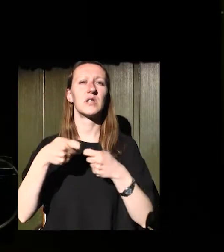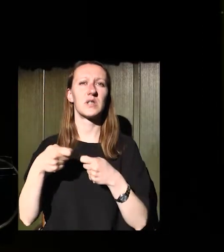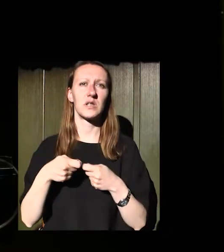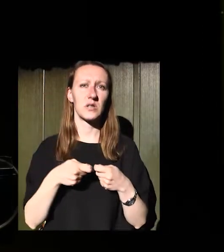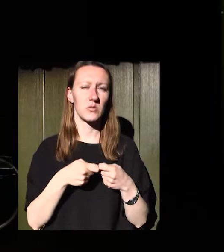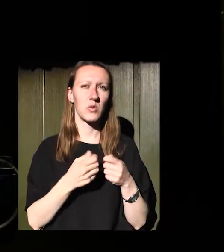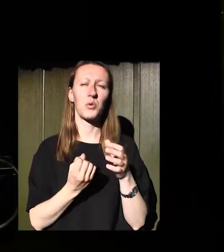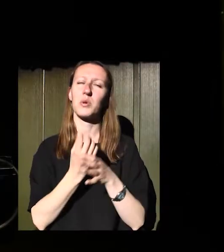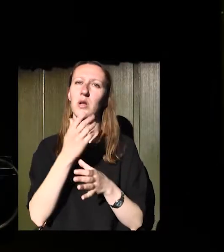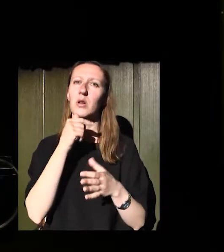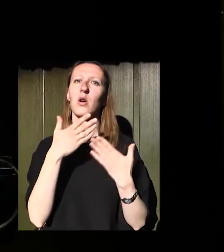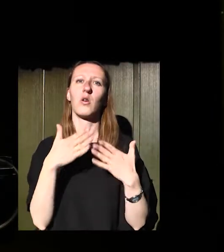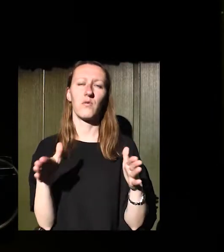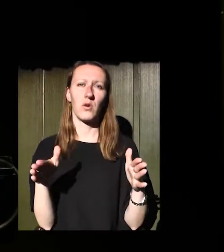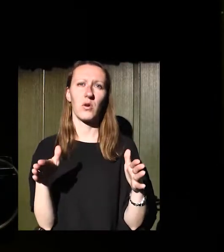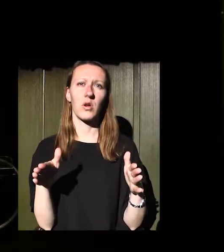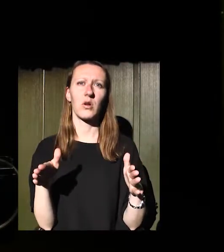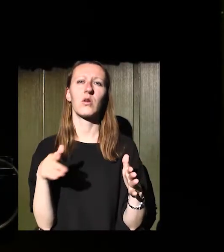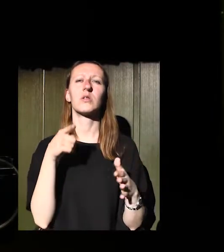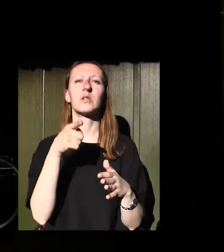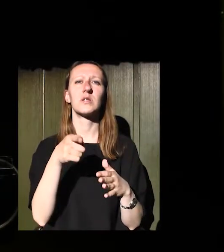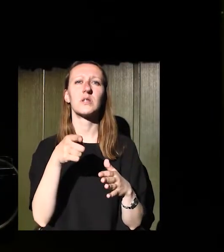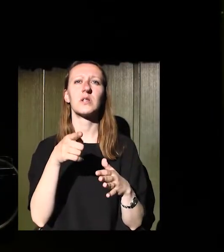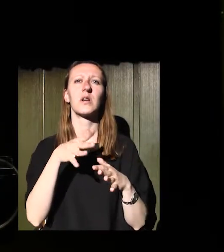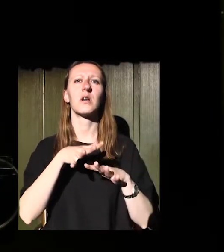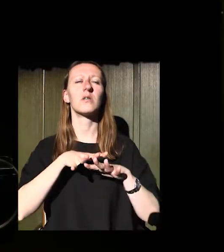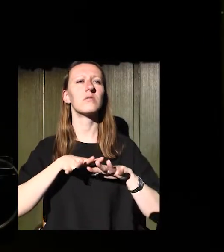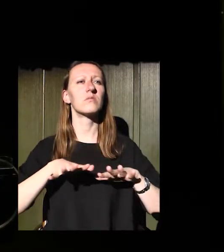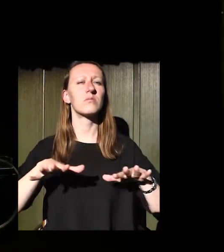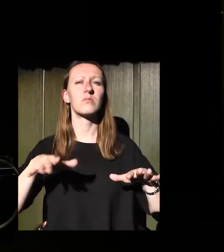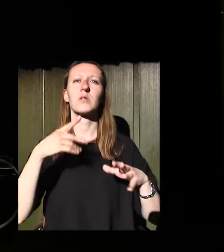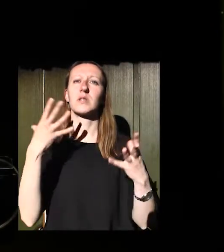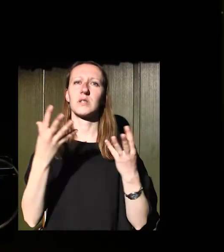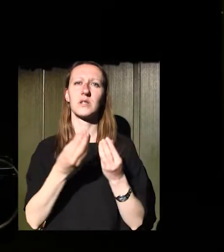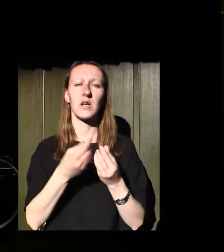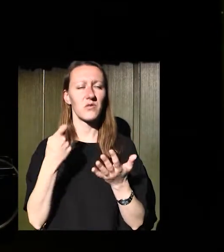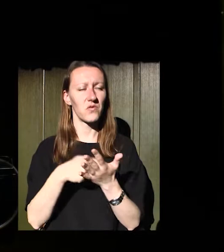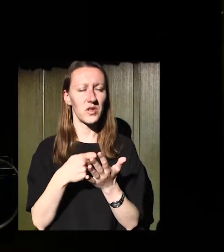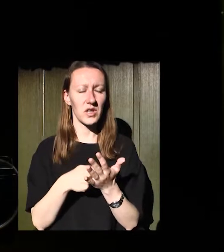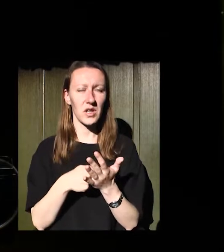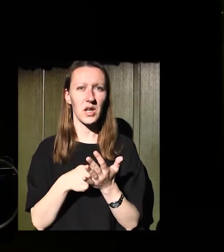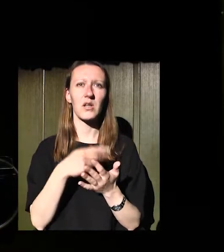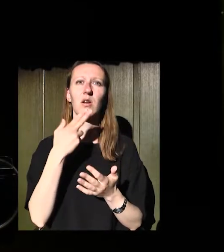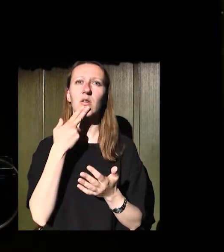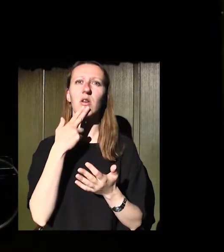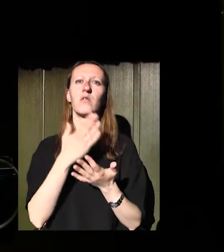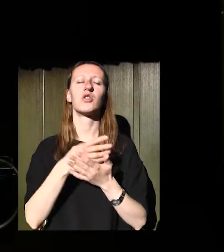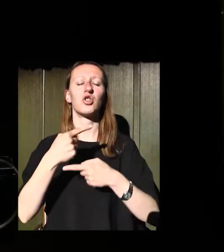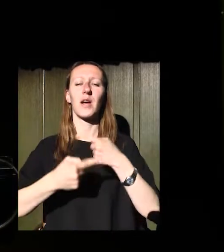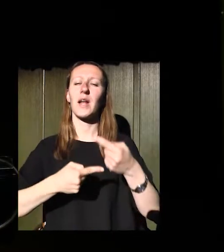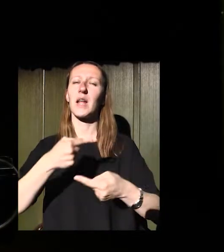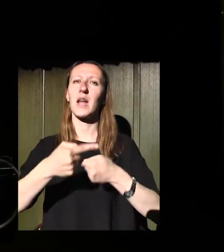spoj zavičajnosti i otvorenosti, taj melting pot inkluzivnih vrijednosti koji se